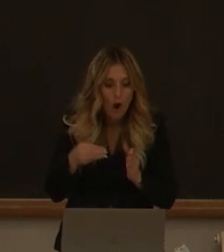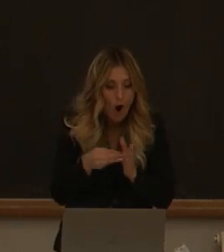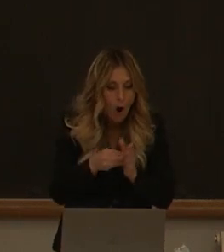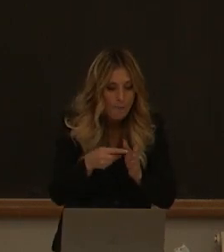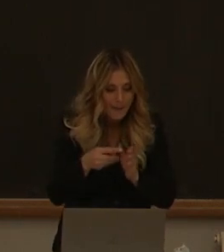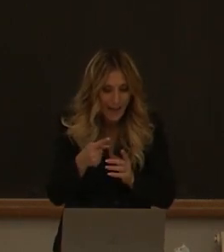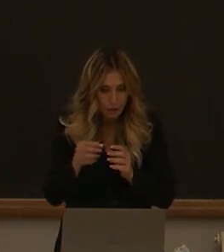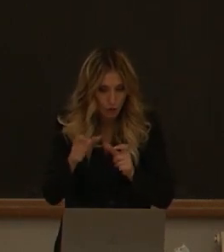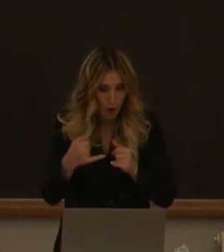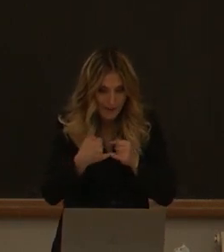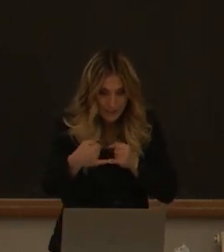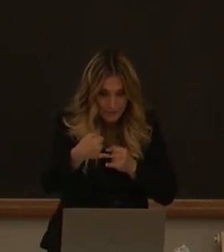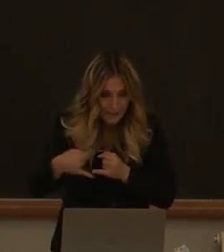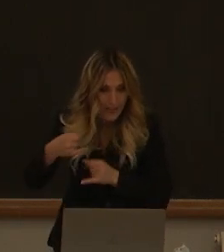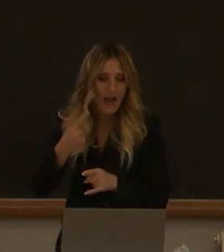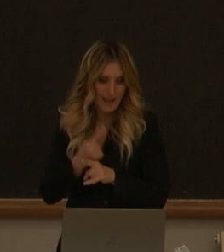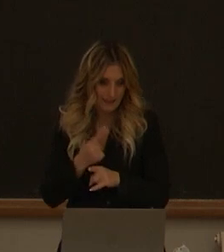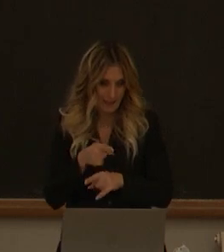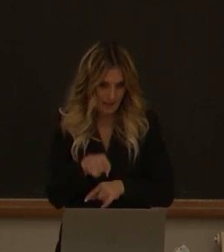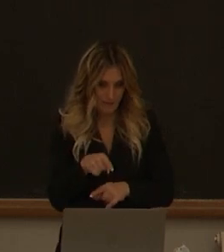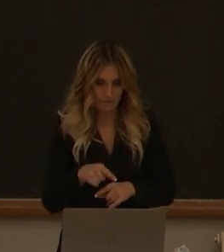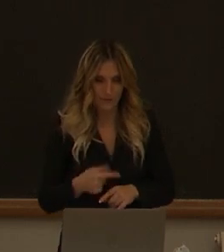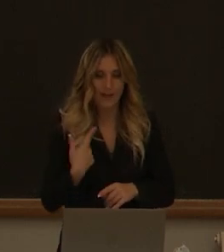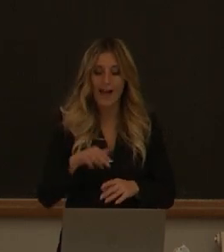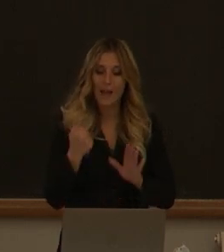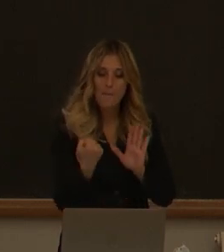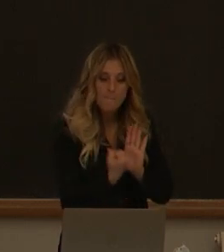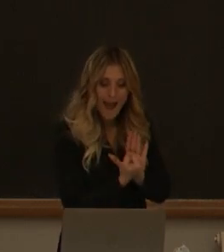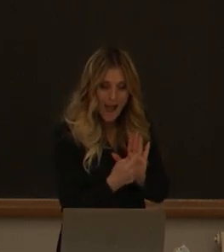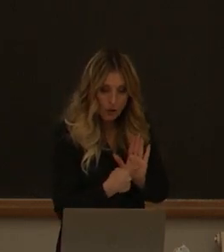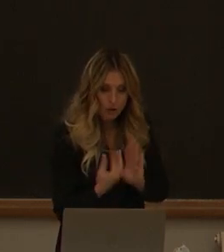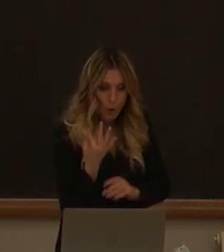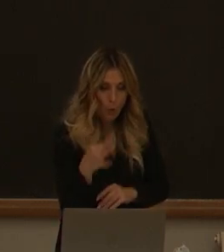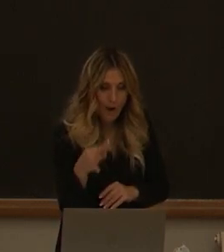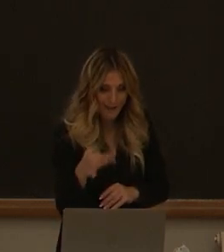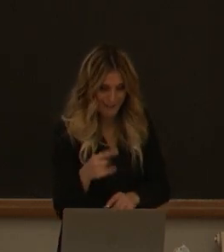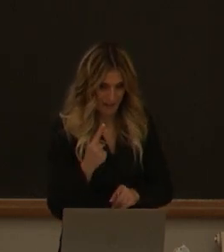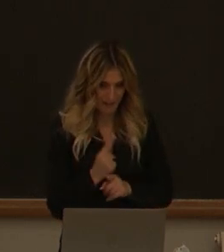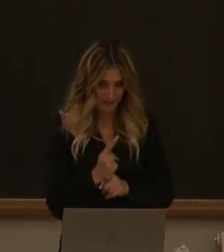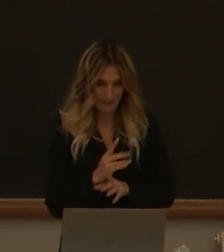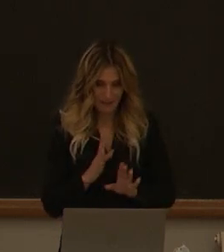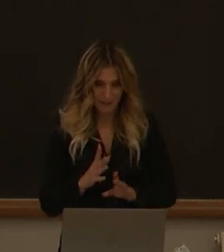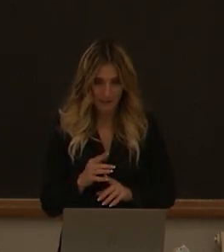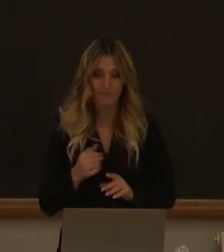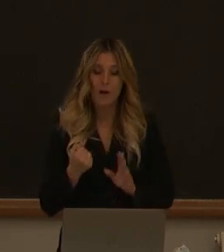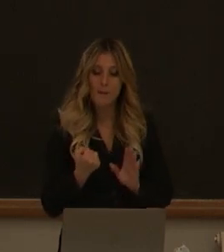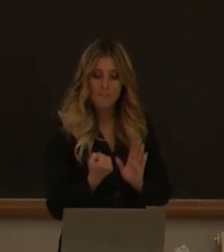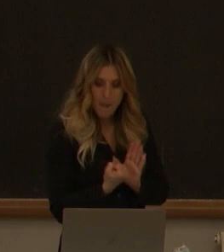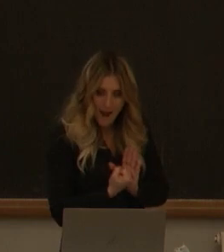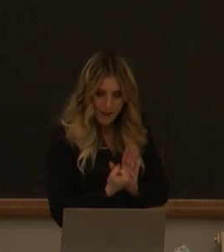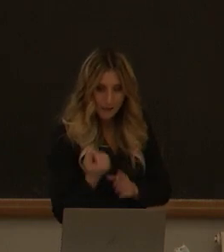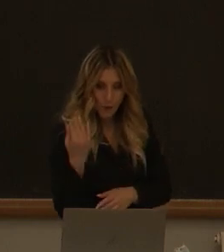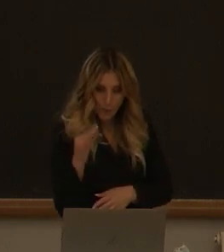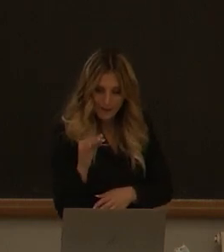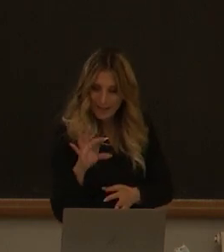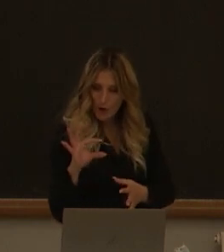La necessità di introdurre i marchi di qualità, i marchi di qualità che però siano strettamente e